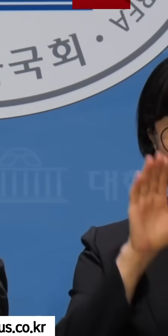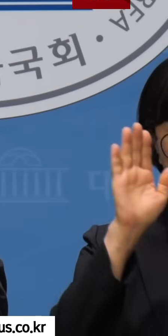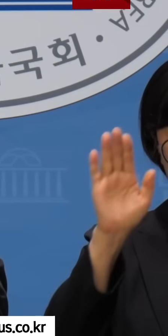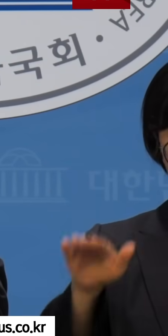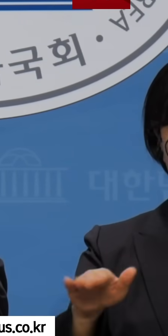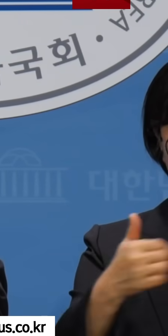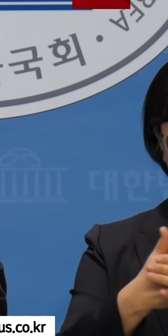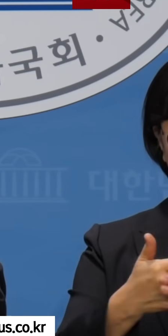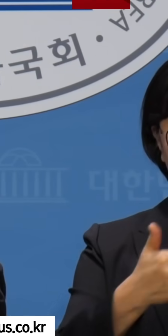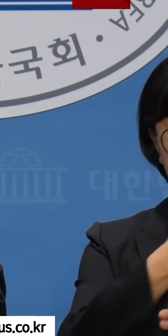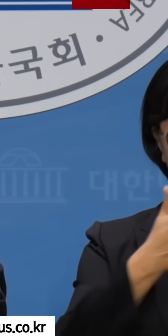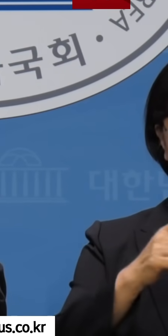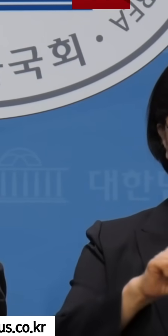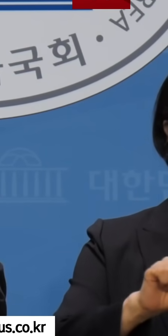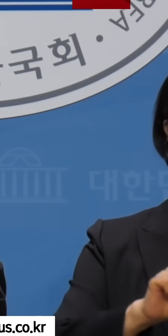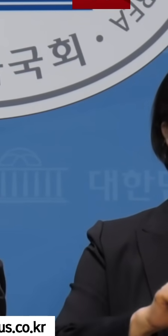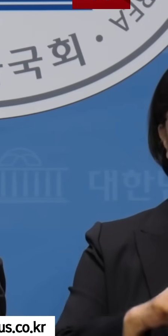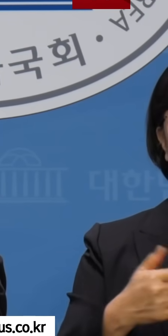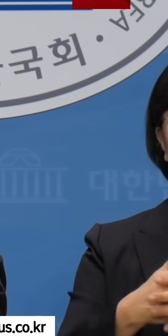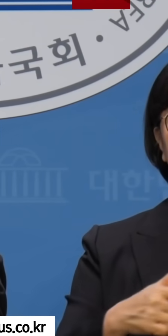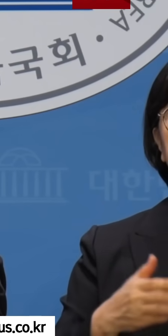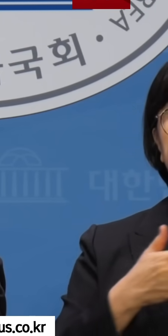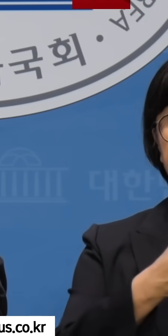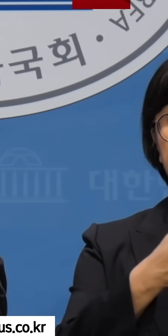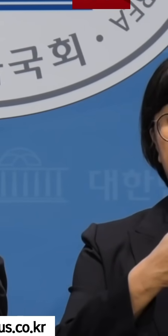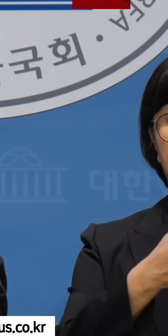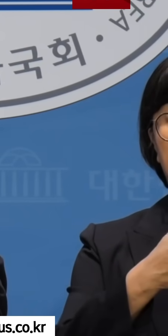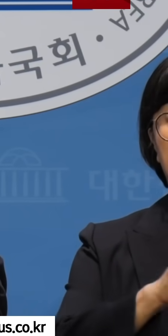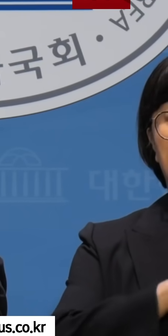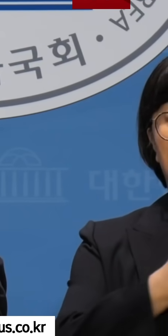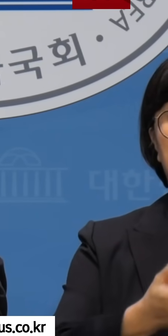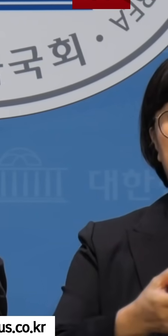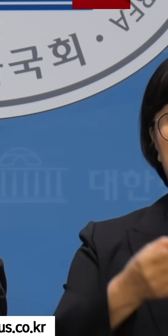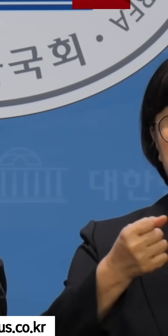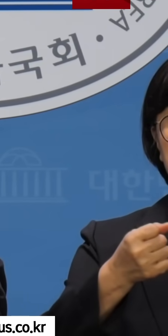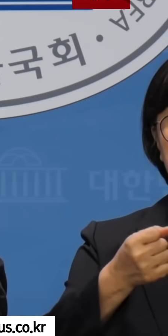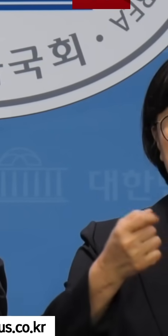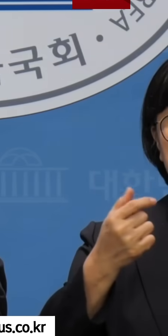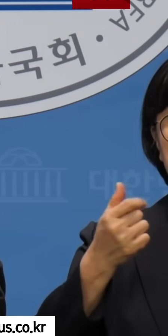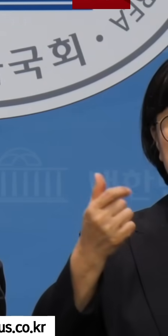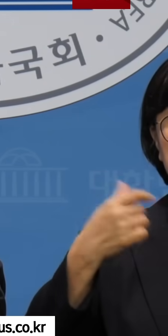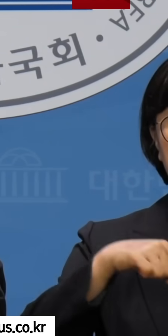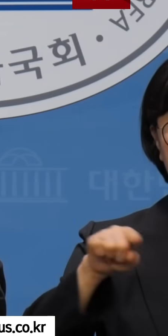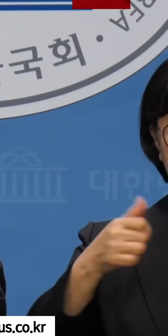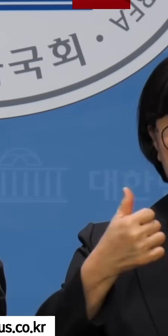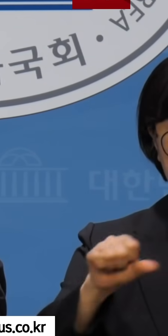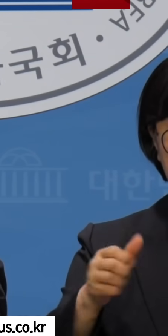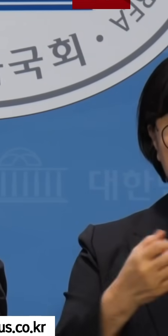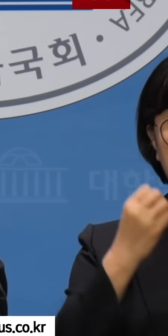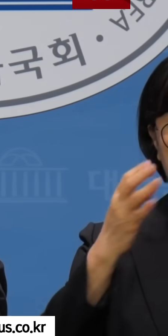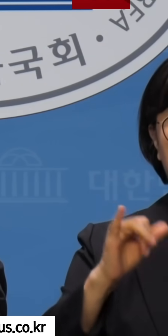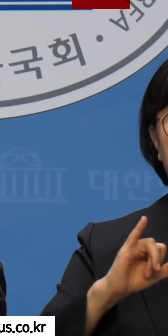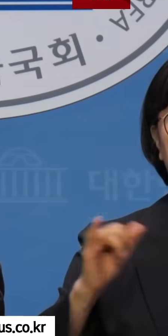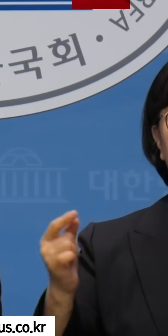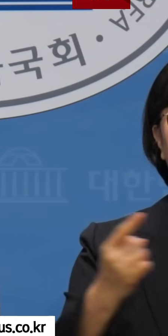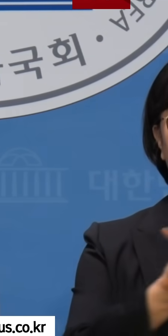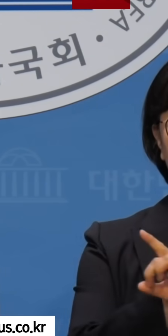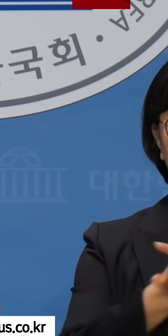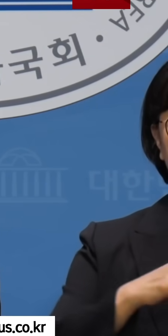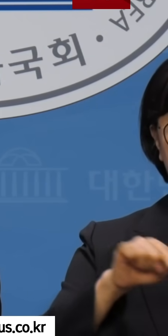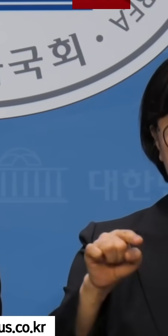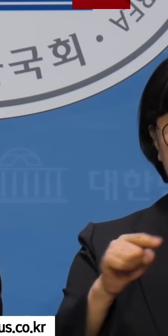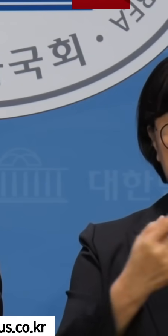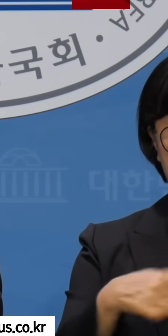미래 대연합을 제안합니다. 기득권 정치를 타파하고 세상을 바꾸는 정치로